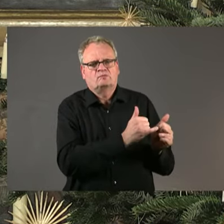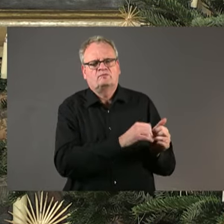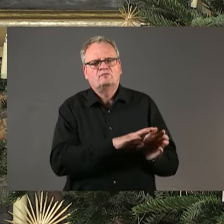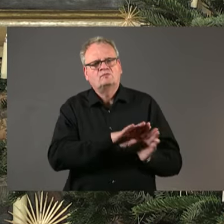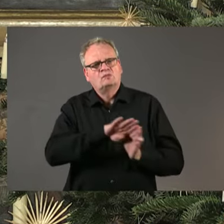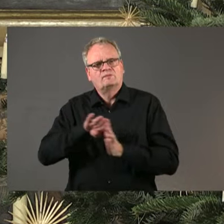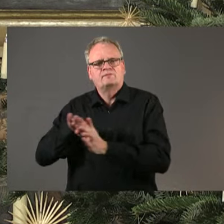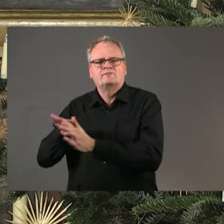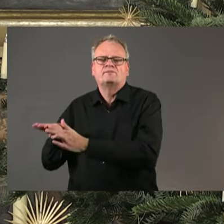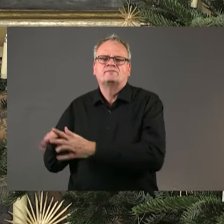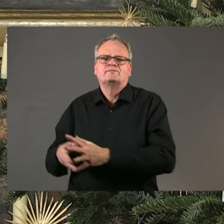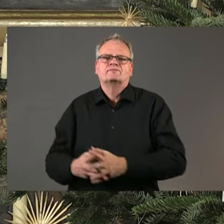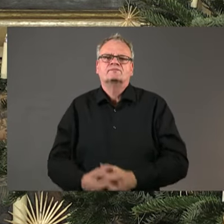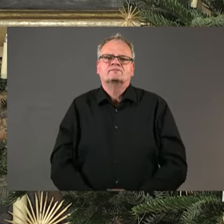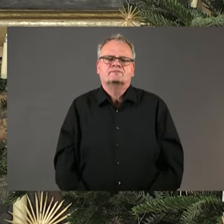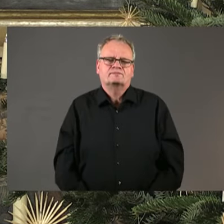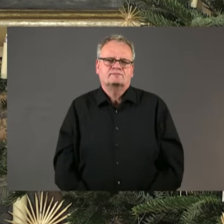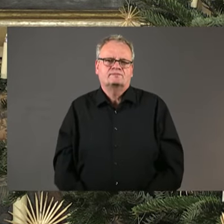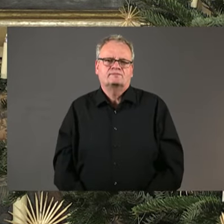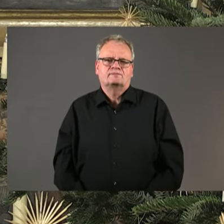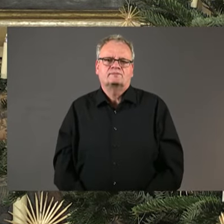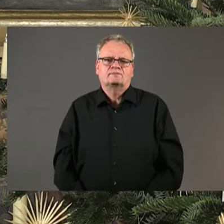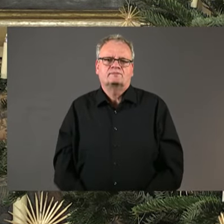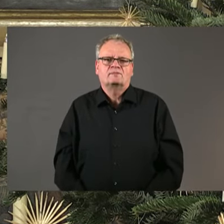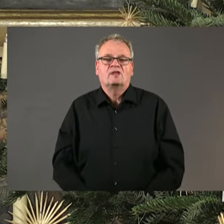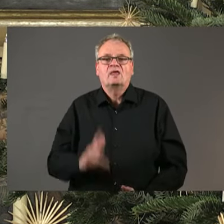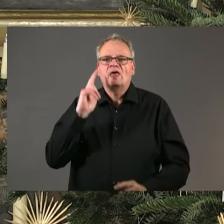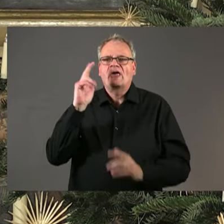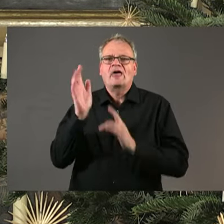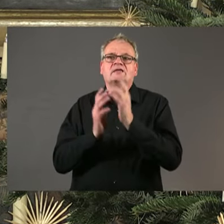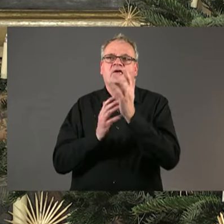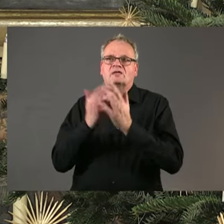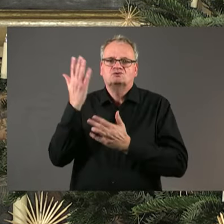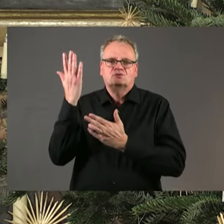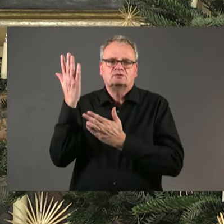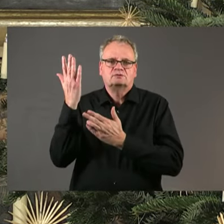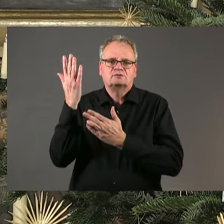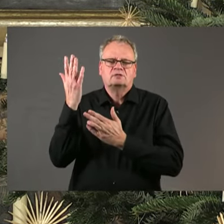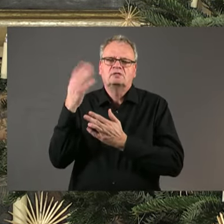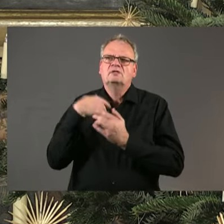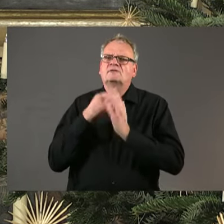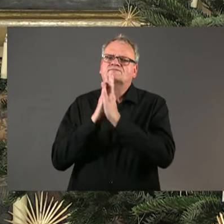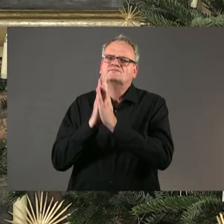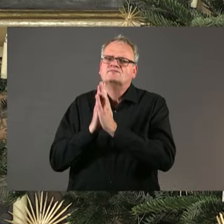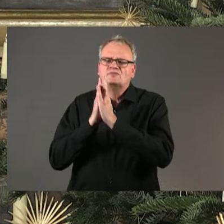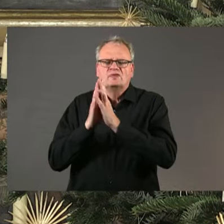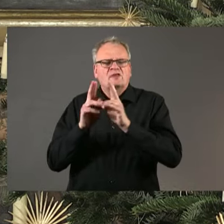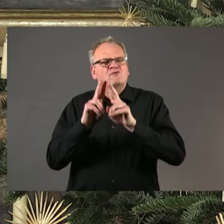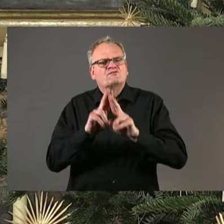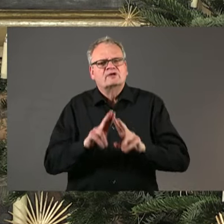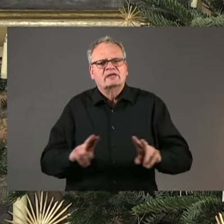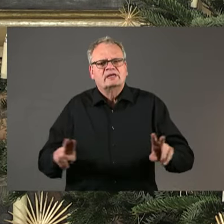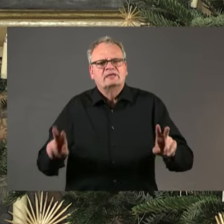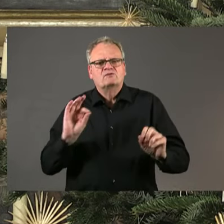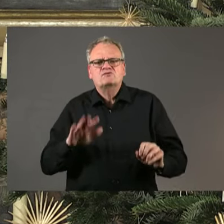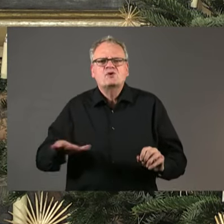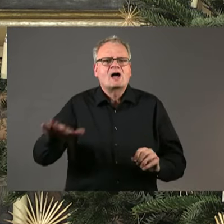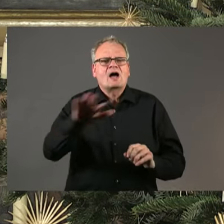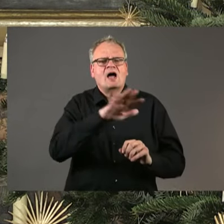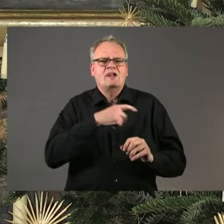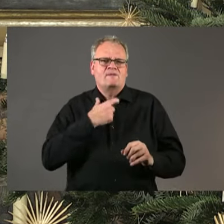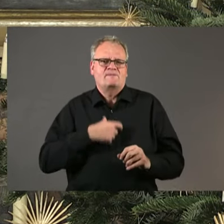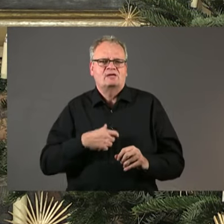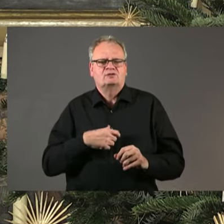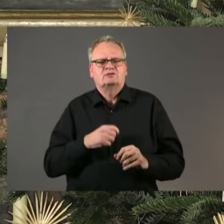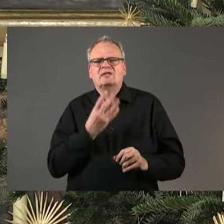Wir beten mit Michael und Ulrike. Herr Jesus, ich bitte dich um Frieden für alle Menschen, besonders in der Ukraine